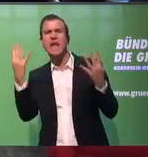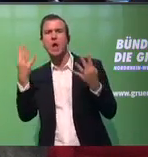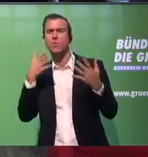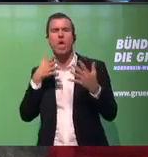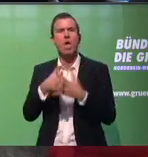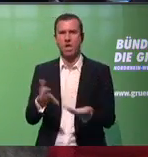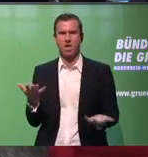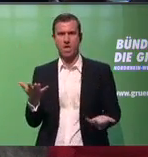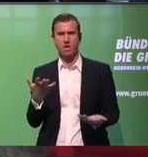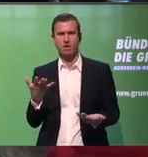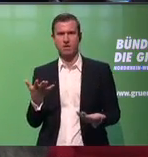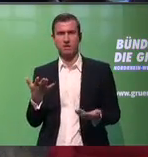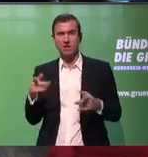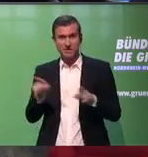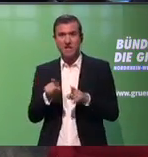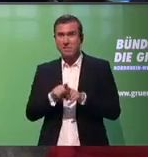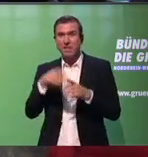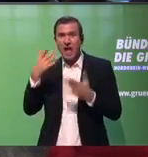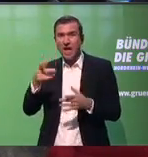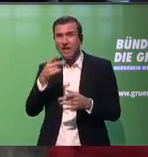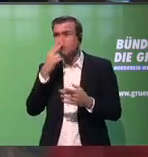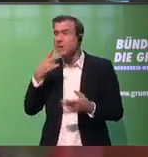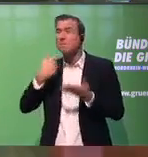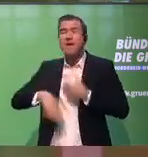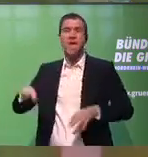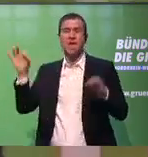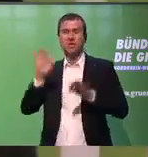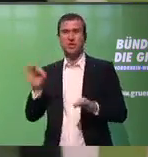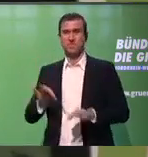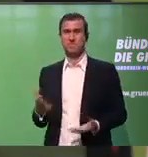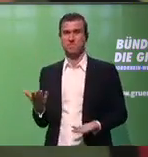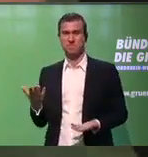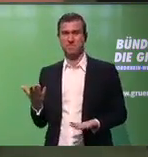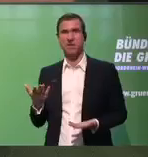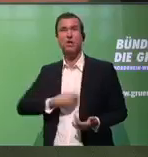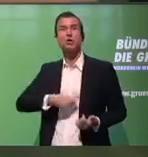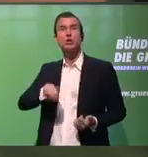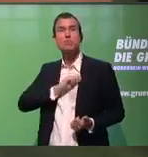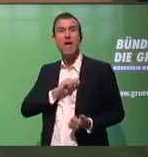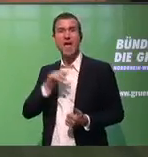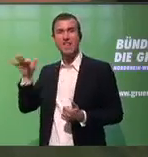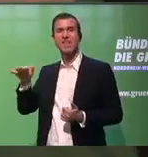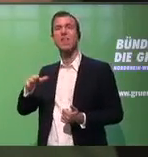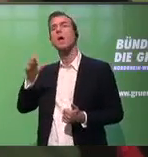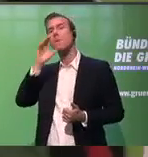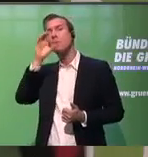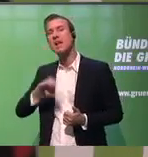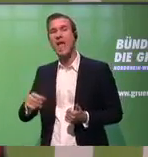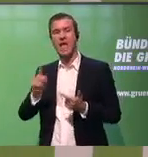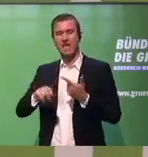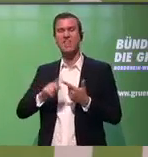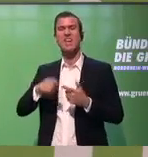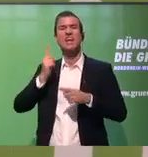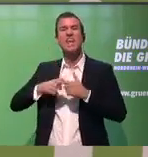die genauso, wie ihr das da habt, und noch schlimmer aussehen. Die gibt es jetzt in Spanien, die gibt es in Bulgarien,